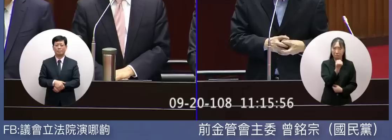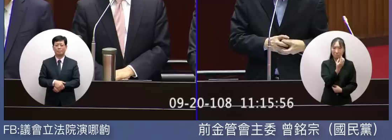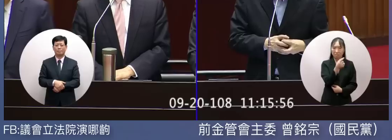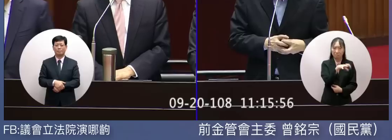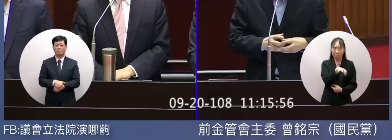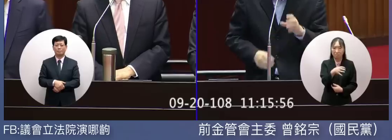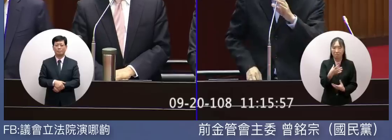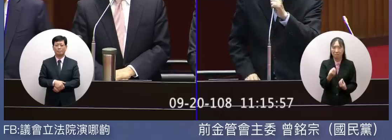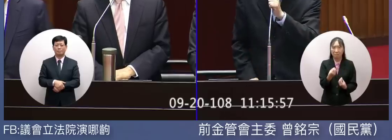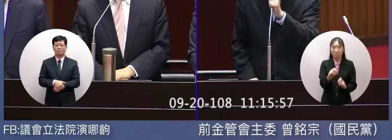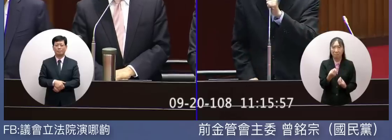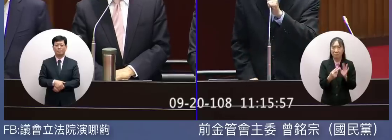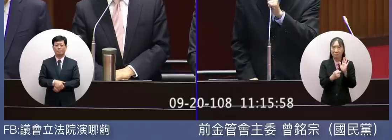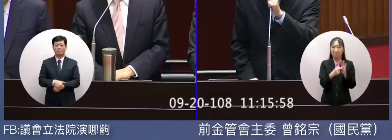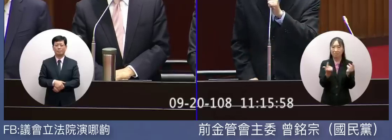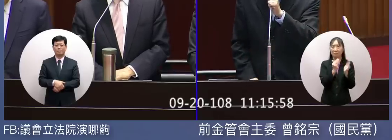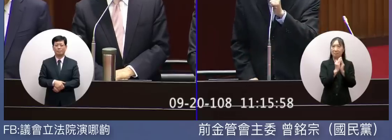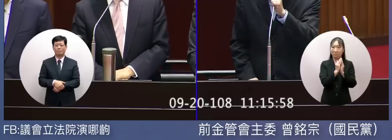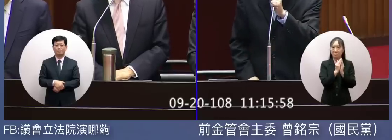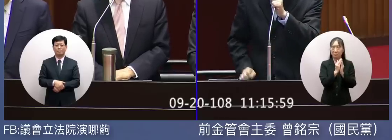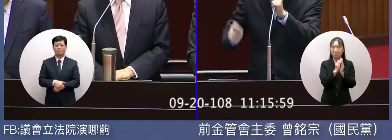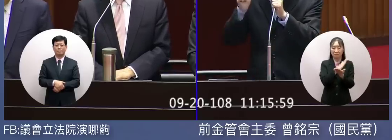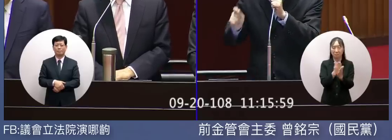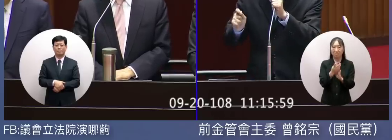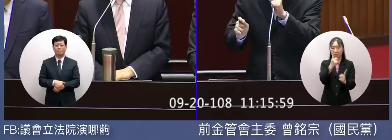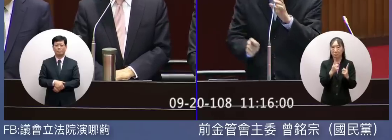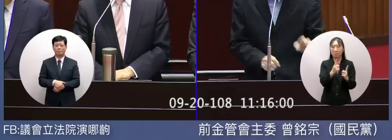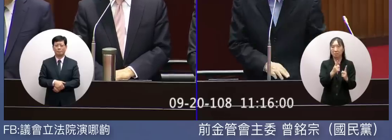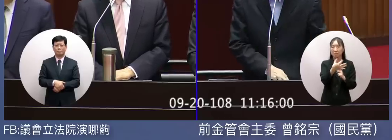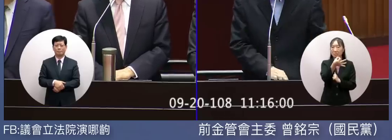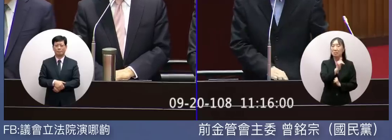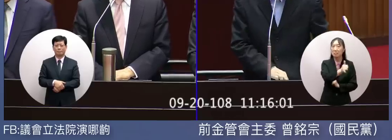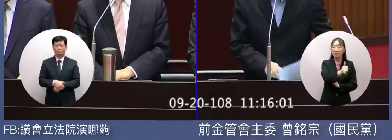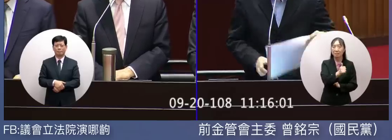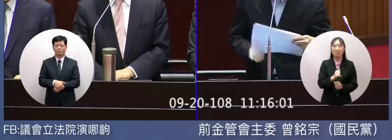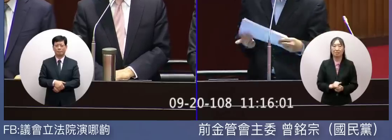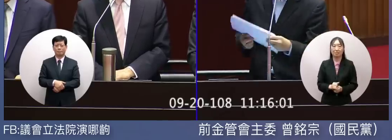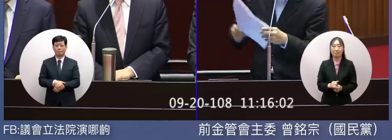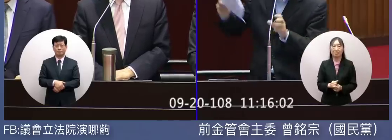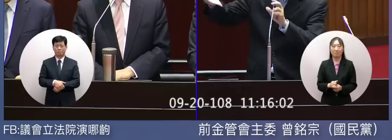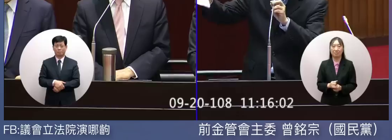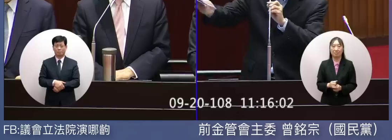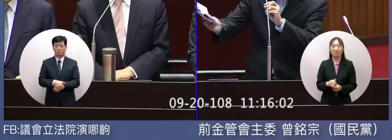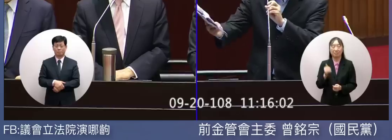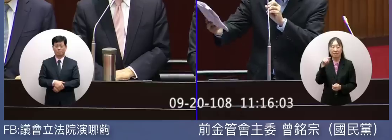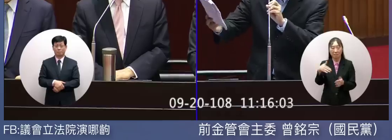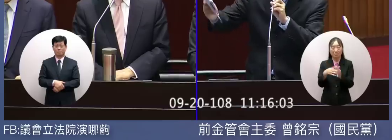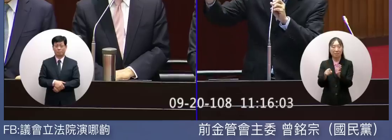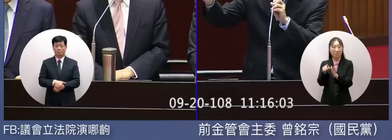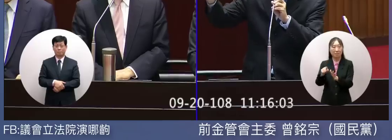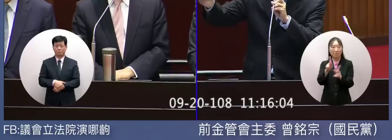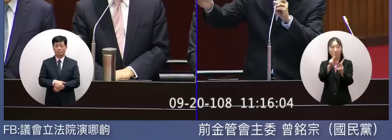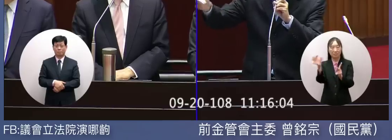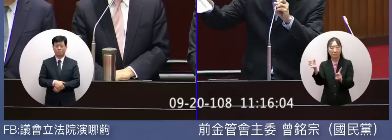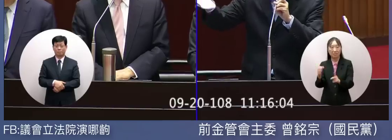像桃园等等比较好的财政以外，到时候举债额度只剩